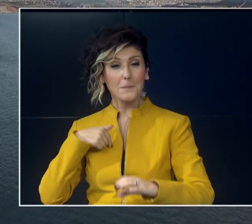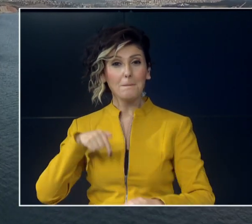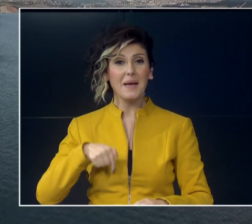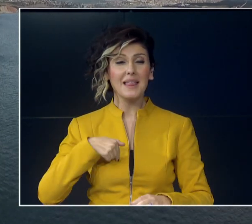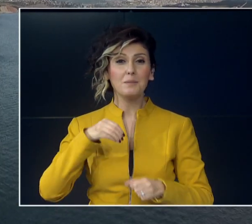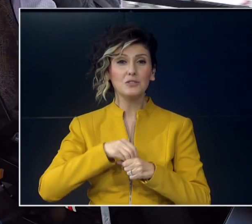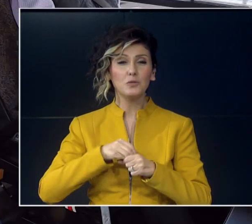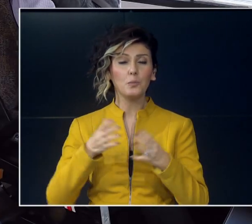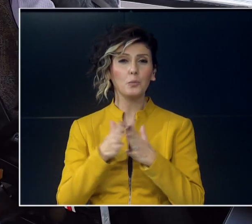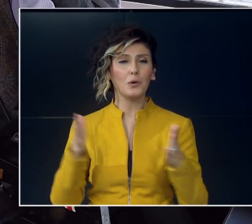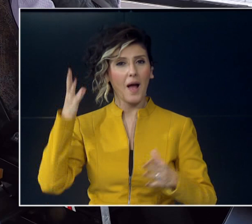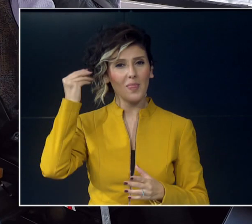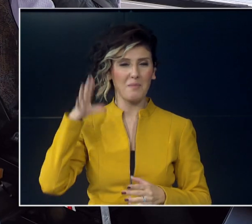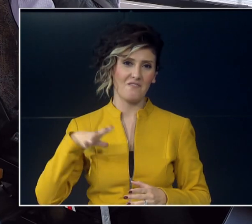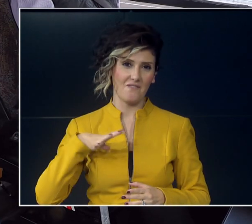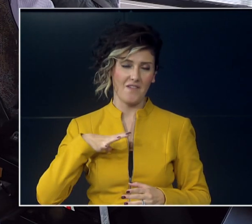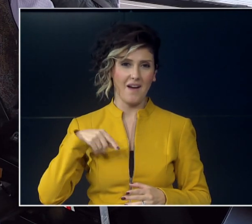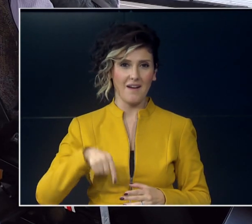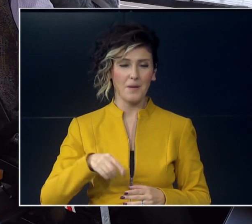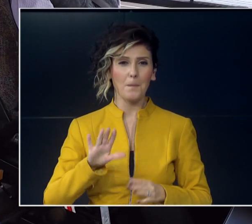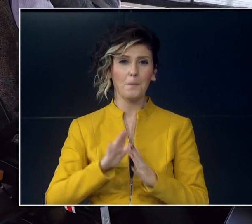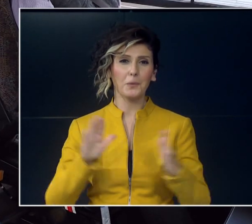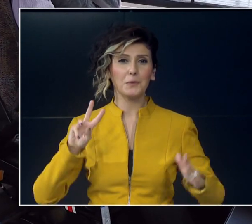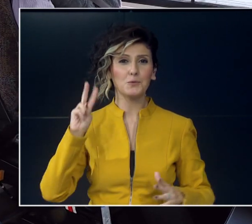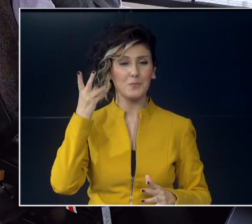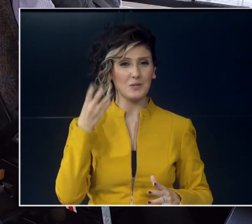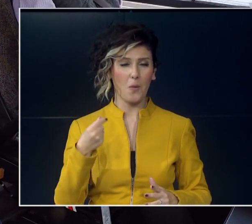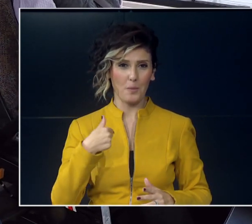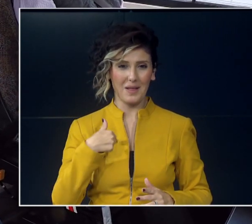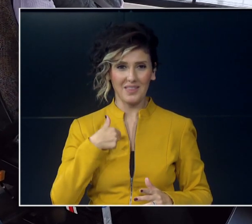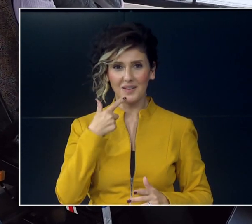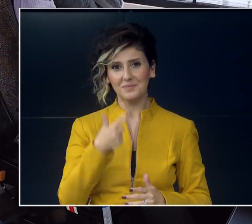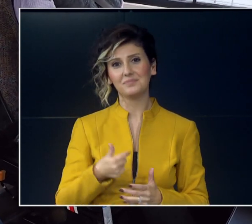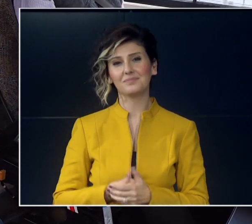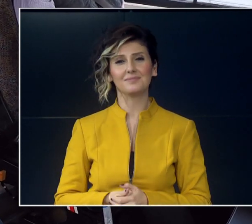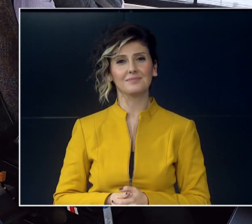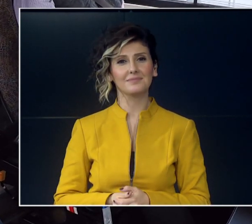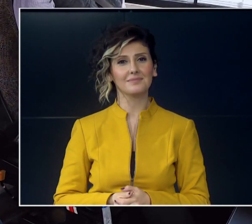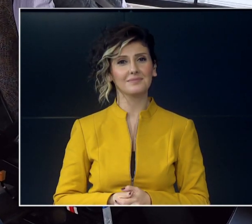çok büyük bir anlamı var. Büyük bir sürpriz oldu bana.